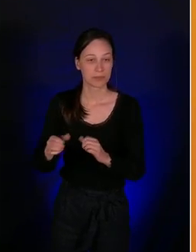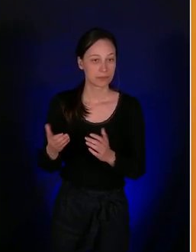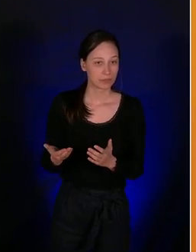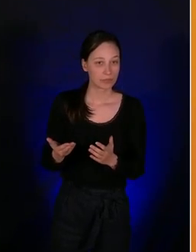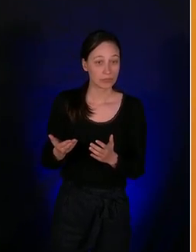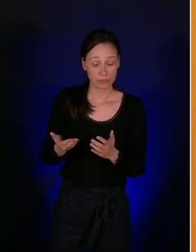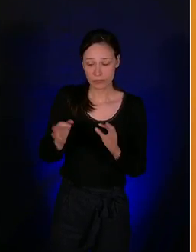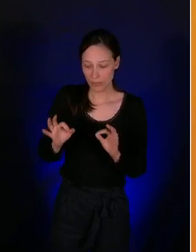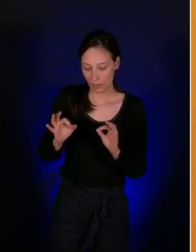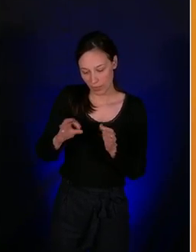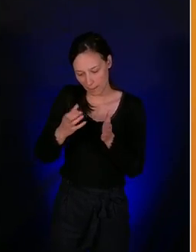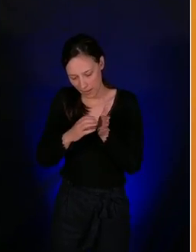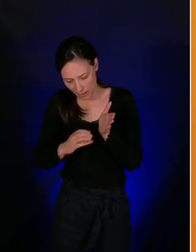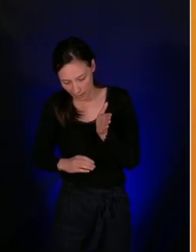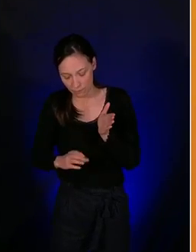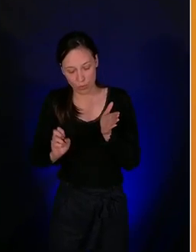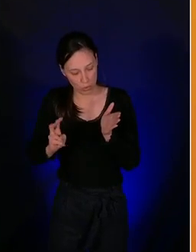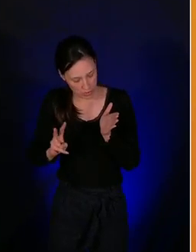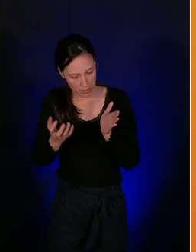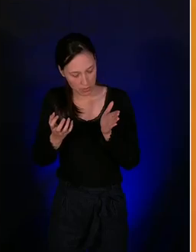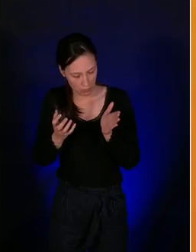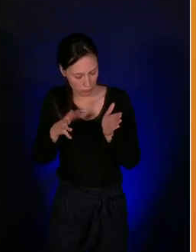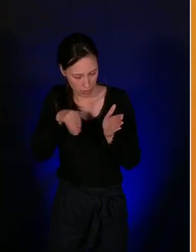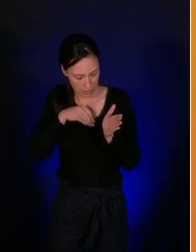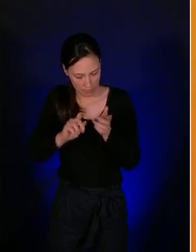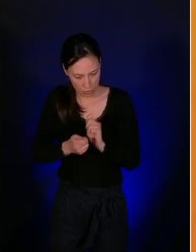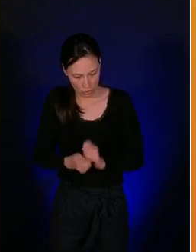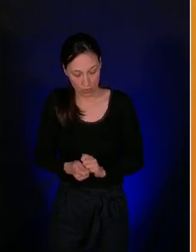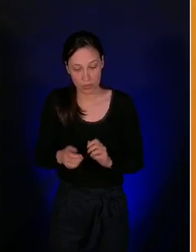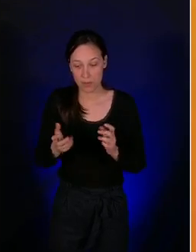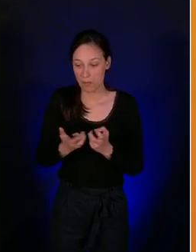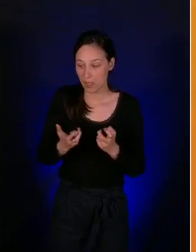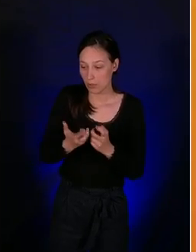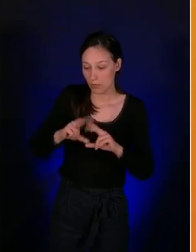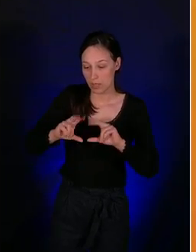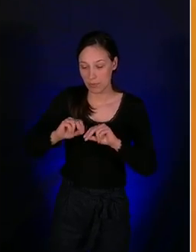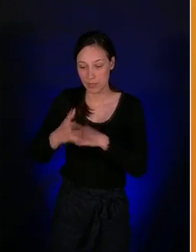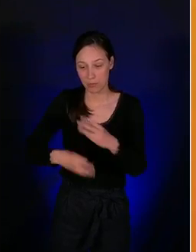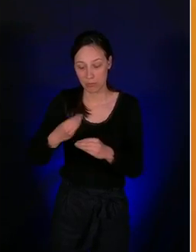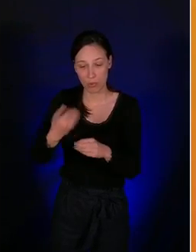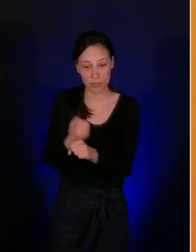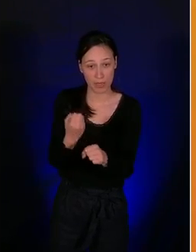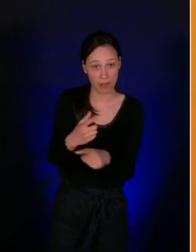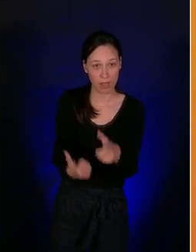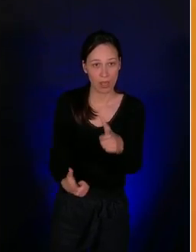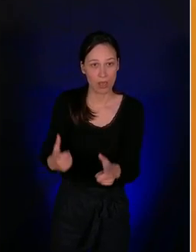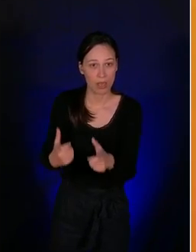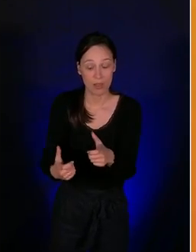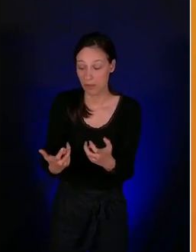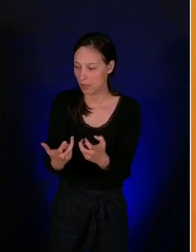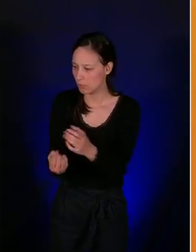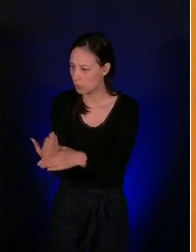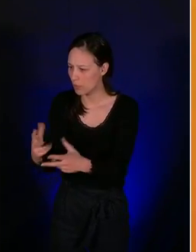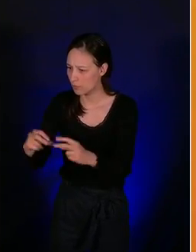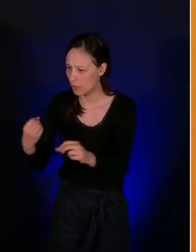dans la réécriture de certains paragraphes, dans un contexte de précarisation du monde du travail, de multiplication des formes de travail atypiques, nous